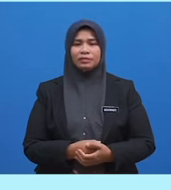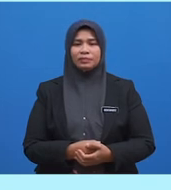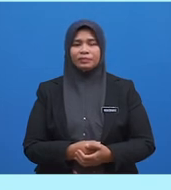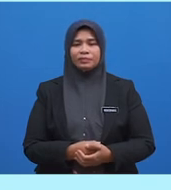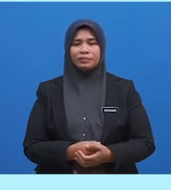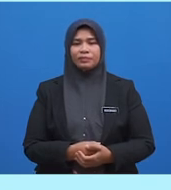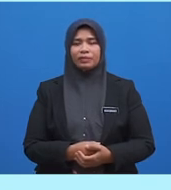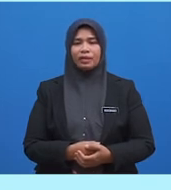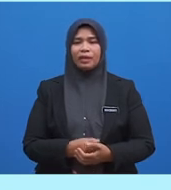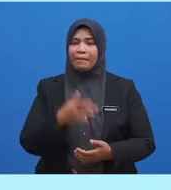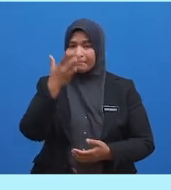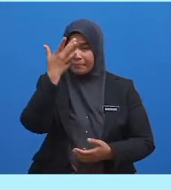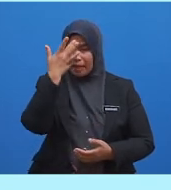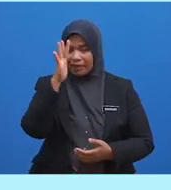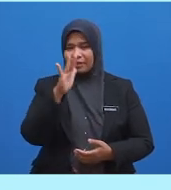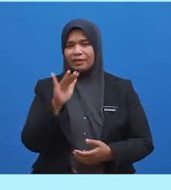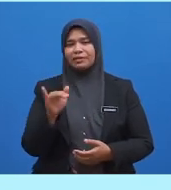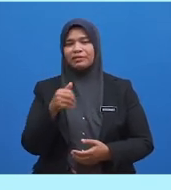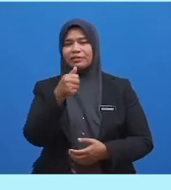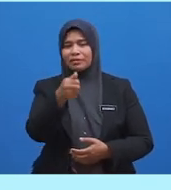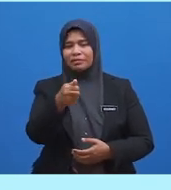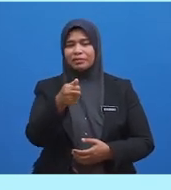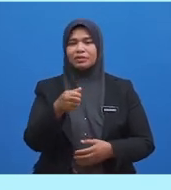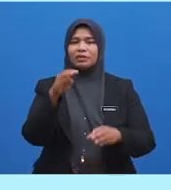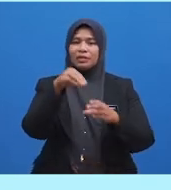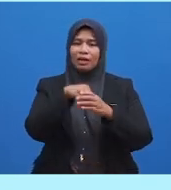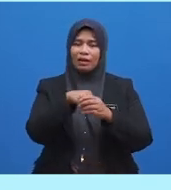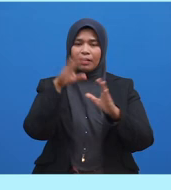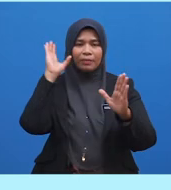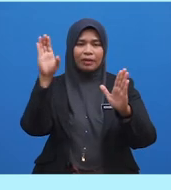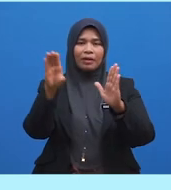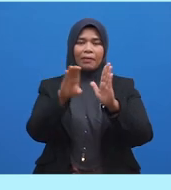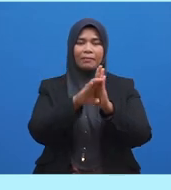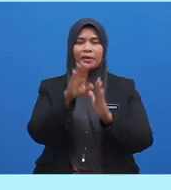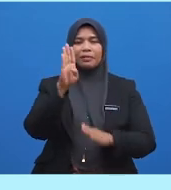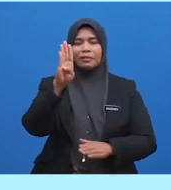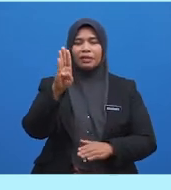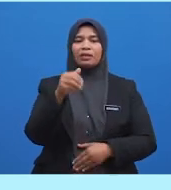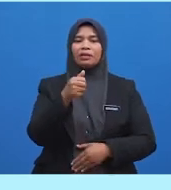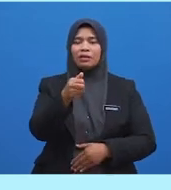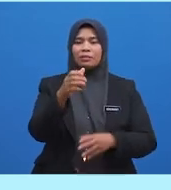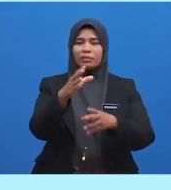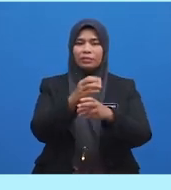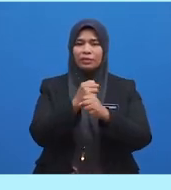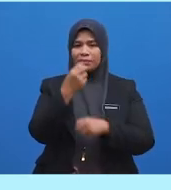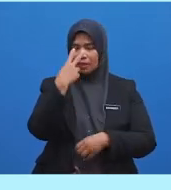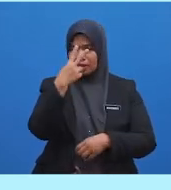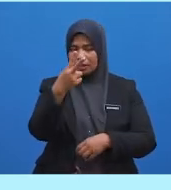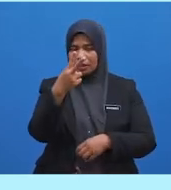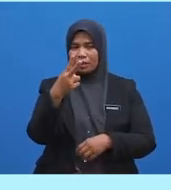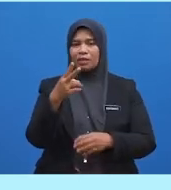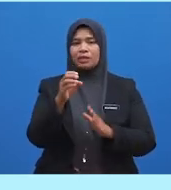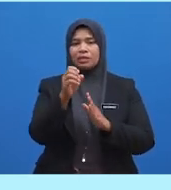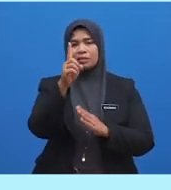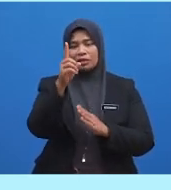Hai pandainya kamu dalam kamar by kamu dapat melihat